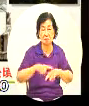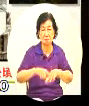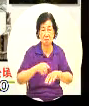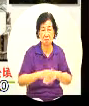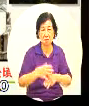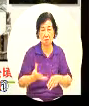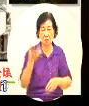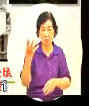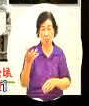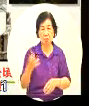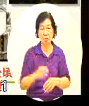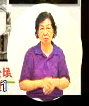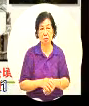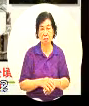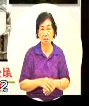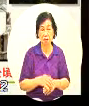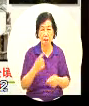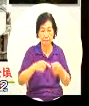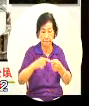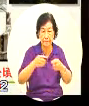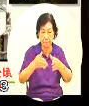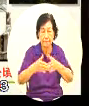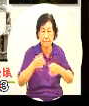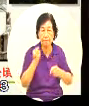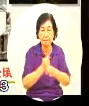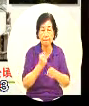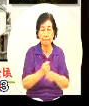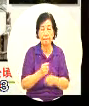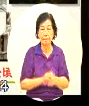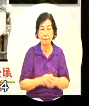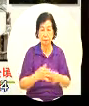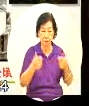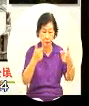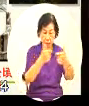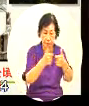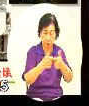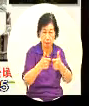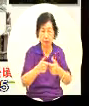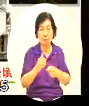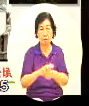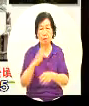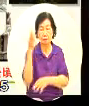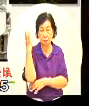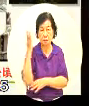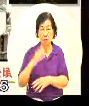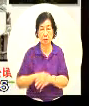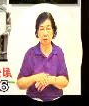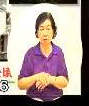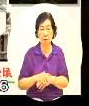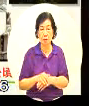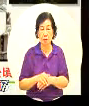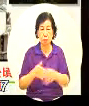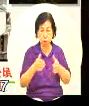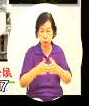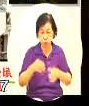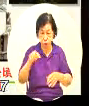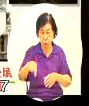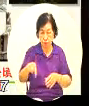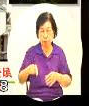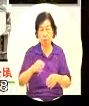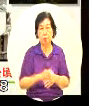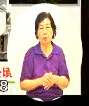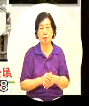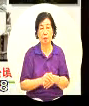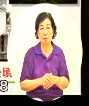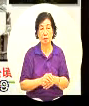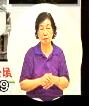该要做的，吼、哦，咱配合咱政府有指定这个土地，吼、哦，咱政府也无入去啊，咱把